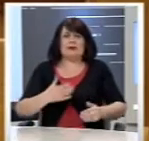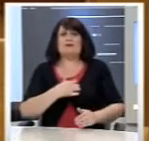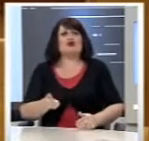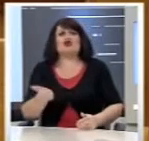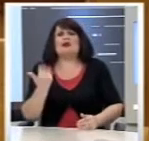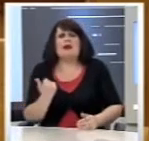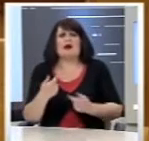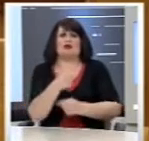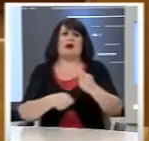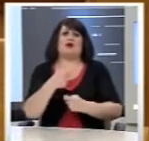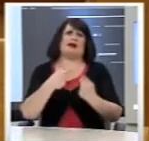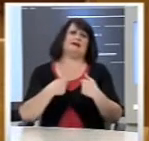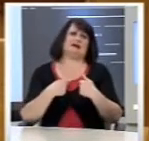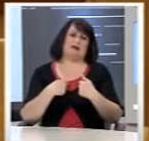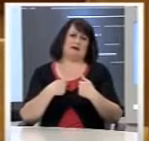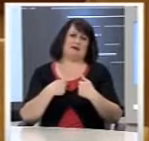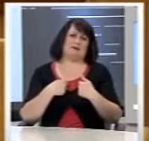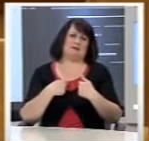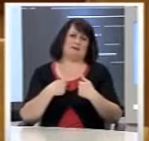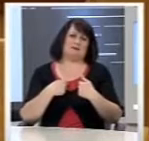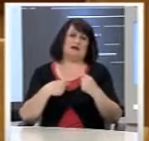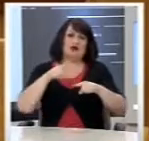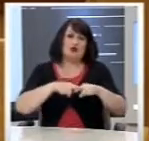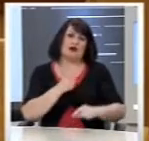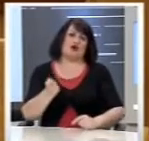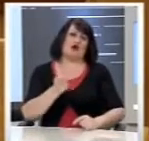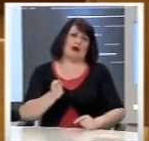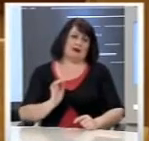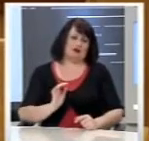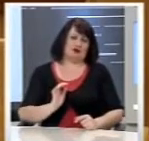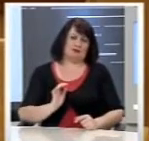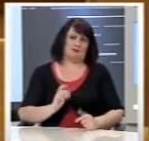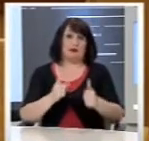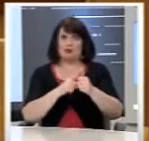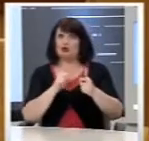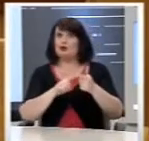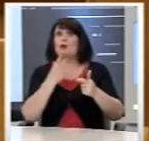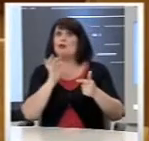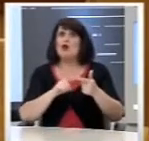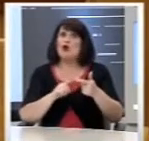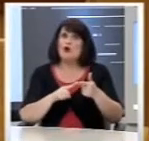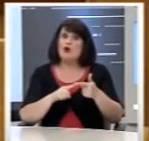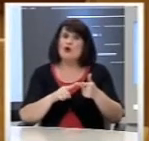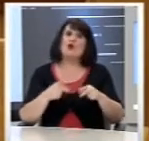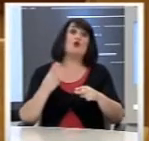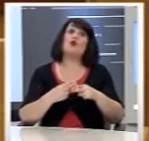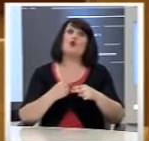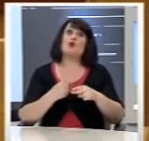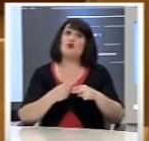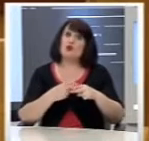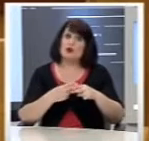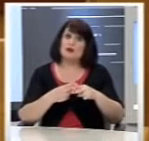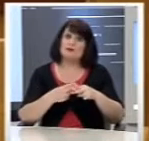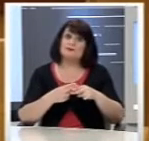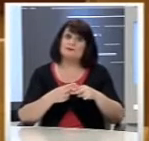των αγορών προς το ελληνικό χρέος. Δεύτερος λόγος είναι, και εξαιρετικά κρίσιμος,